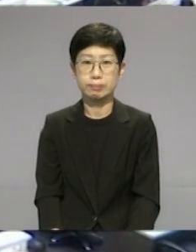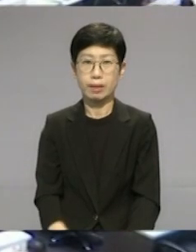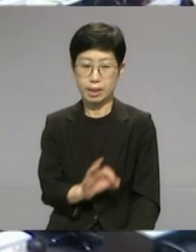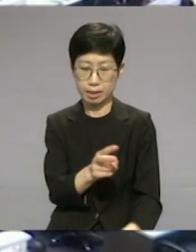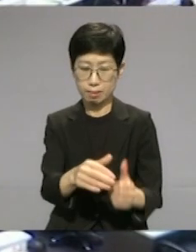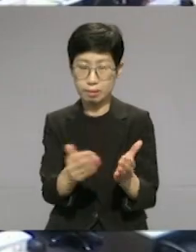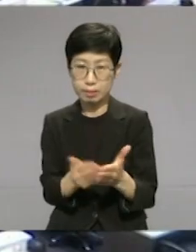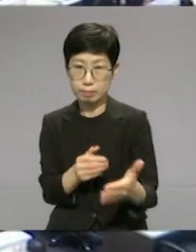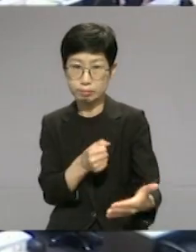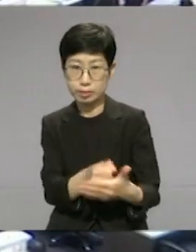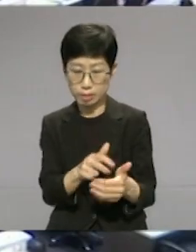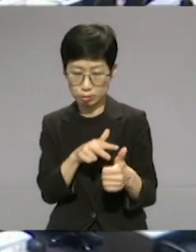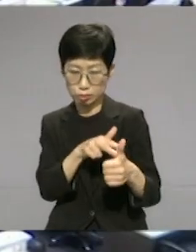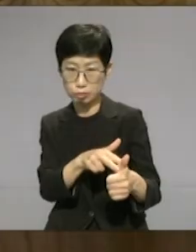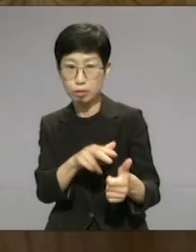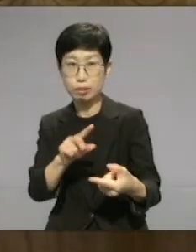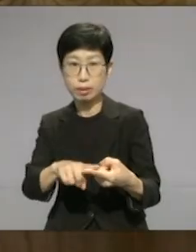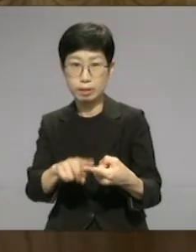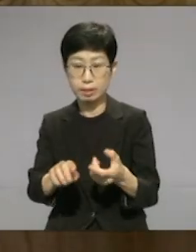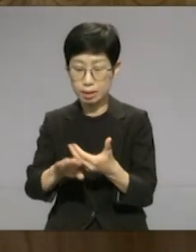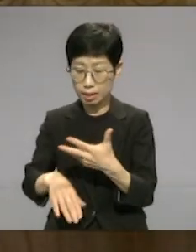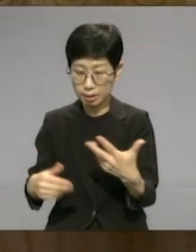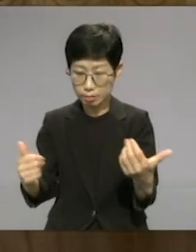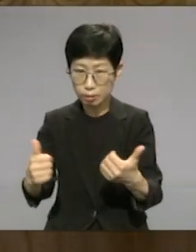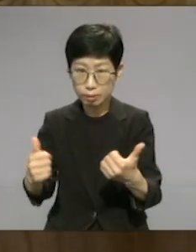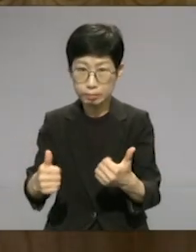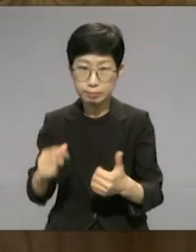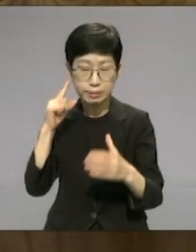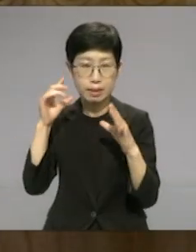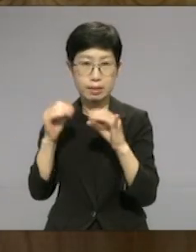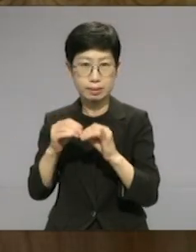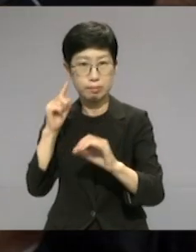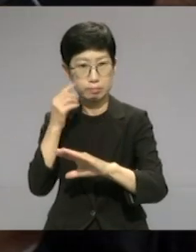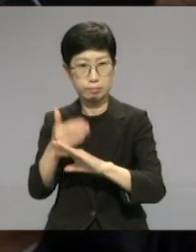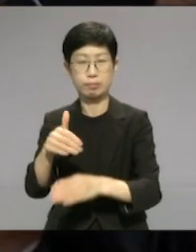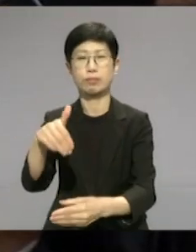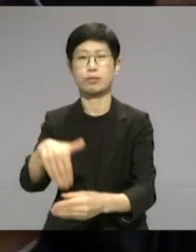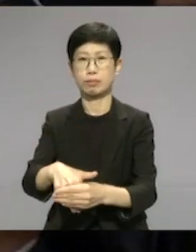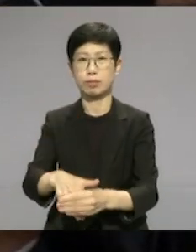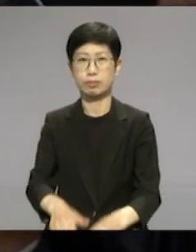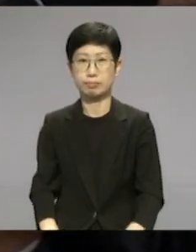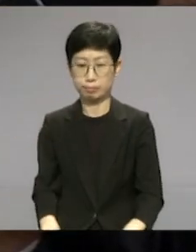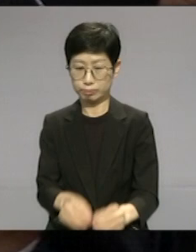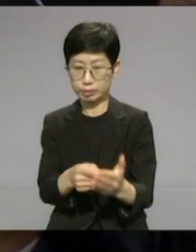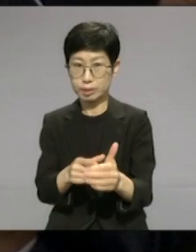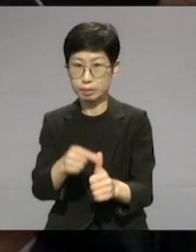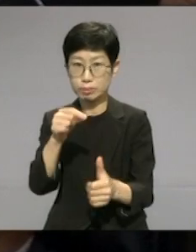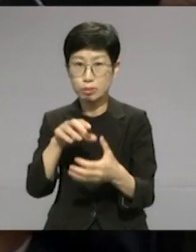지명하는 후보를 놓고 하원이 찬반 투표를 하게 됩니다. 총리 선출을 둘러싸고